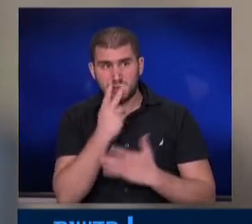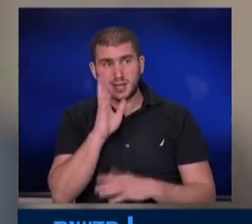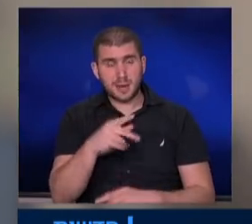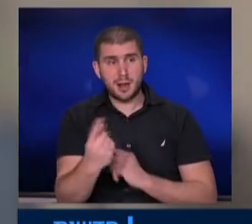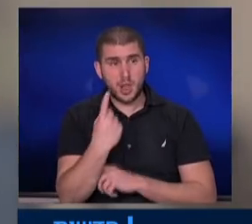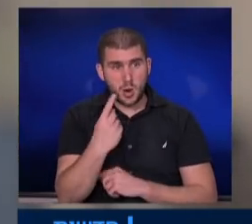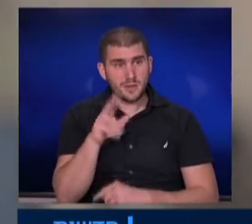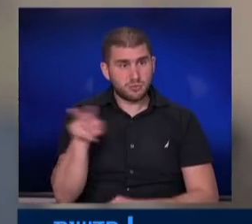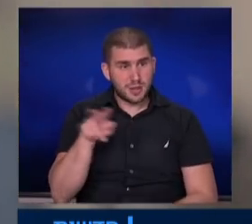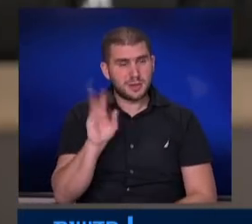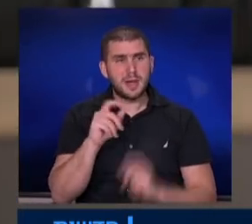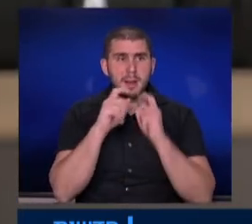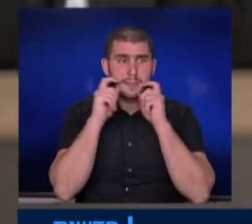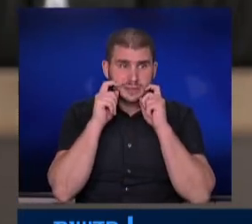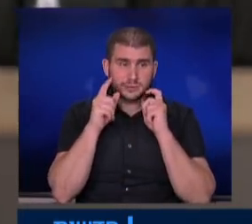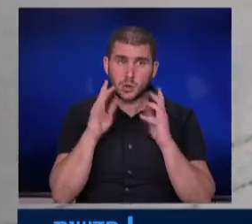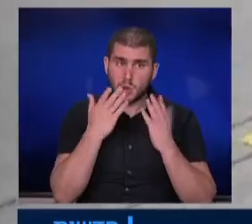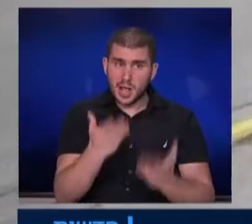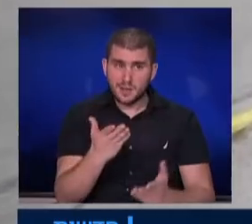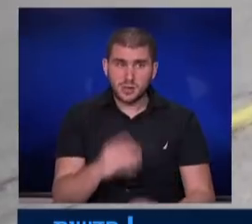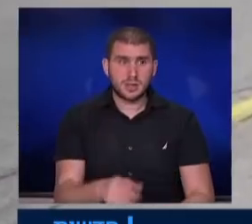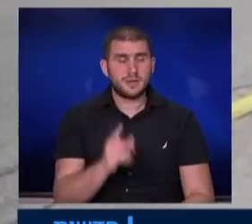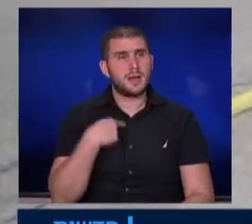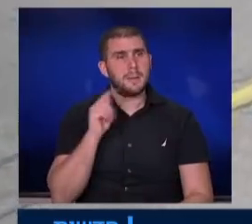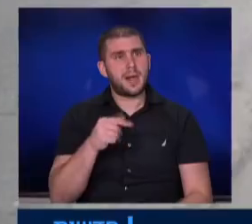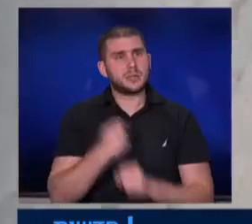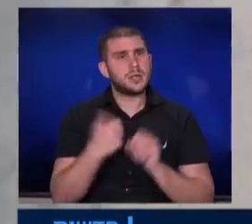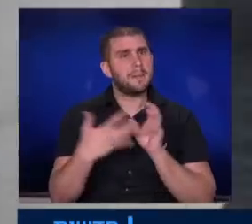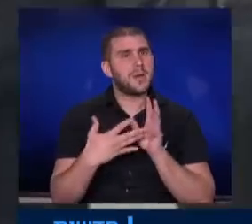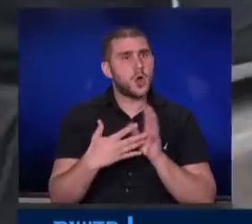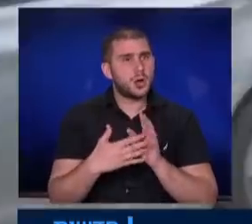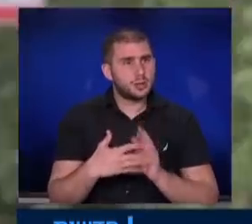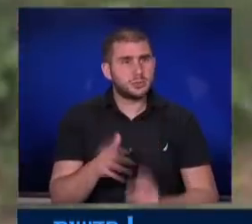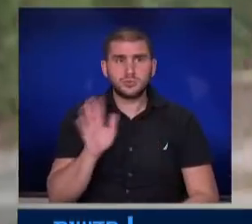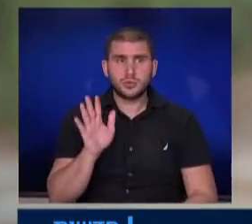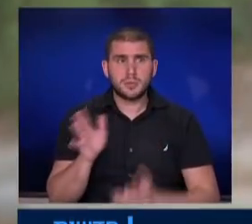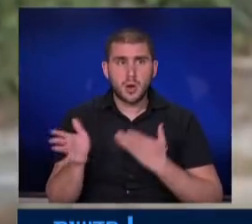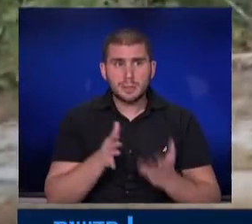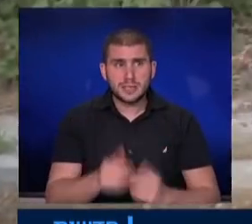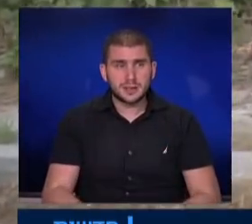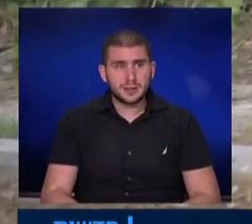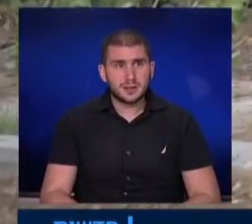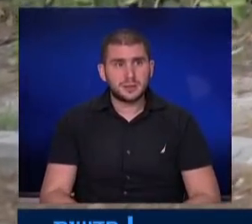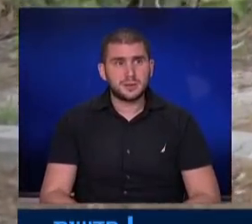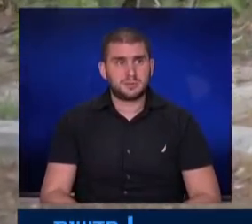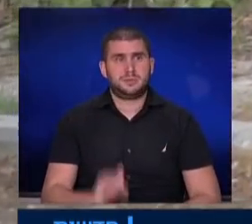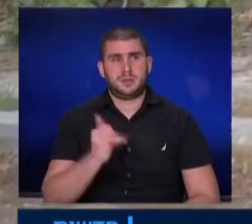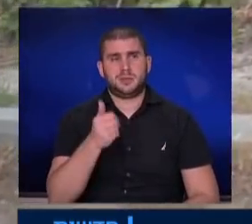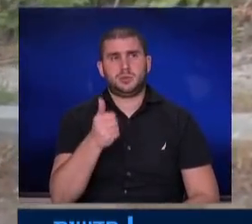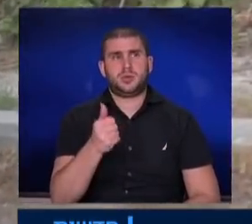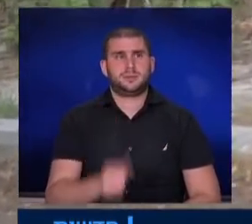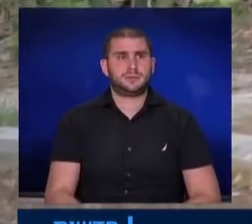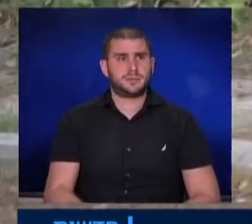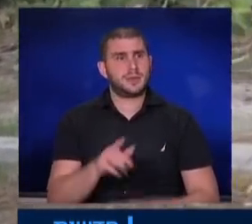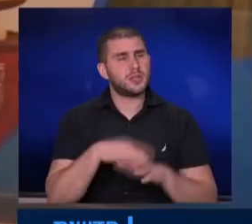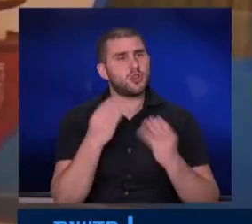את וגם הלקוחה היא מסכה, וזה כל הכבוד. באנו לעשות לך ביקורת? אלן, הכל בסדר? כן, מצוין.